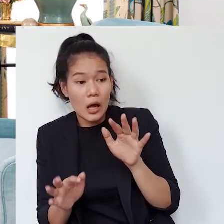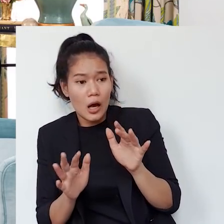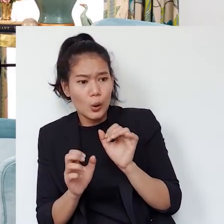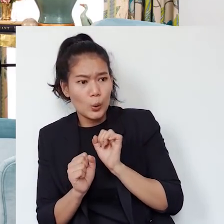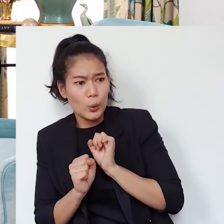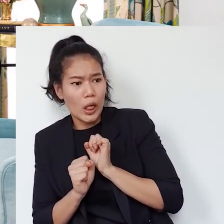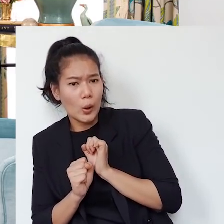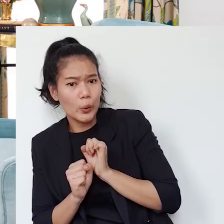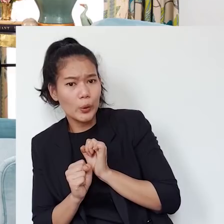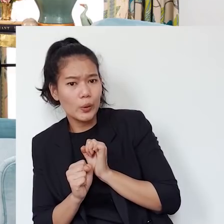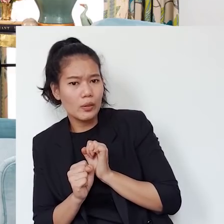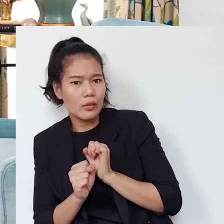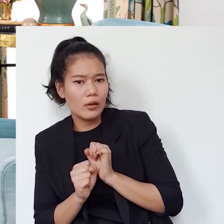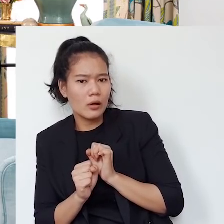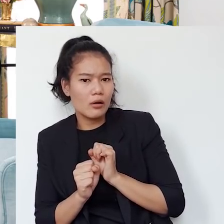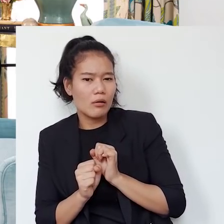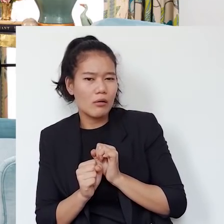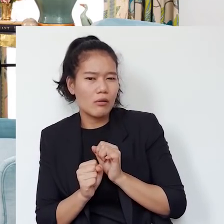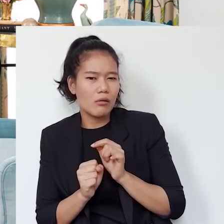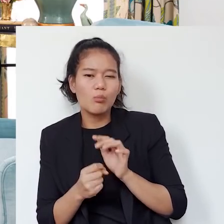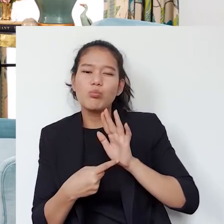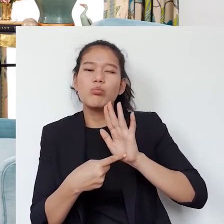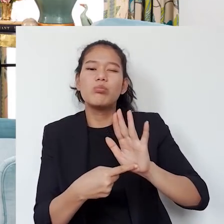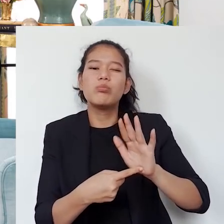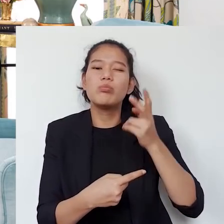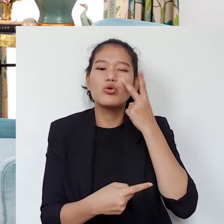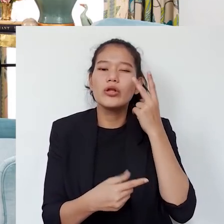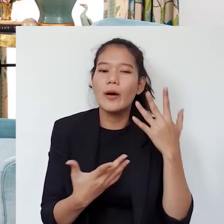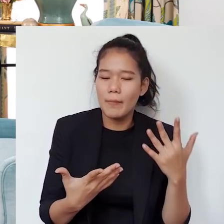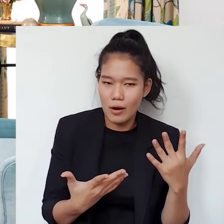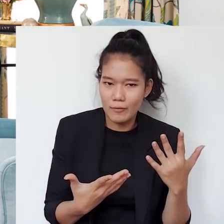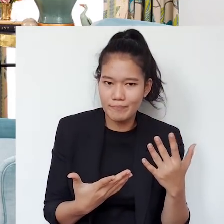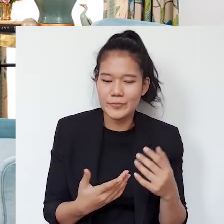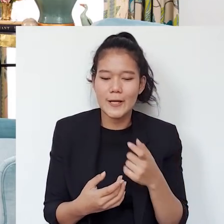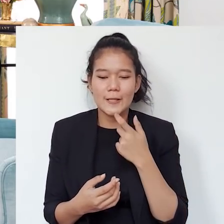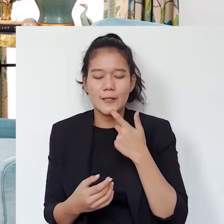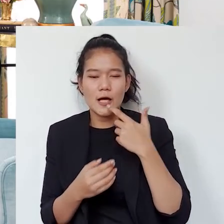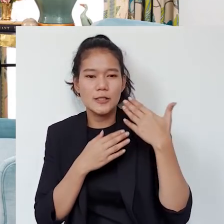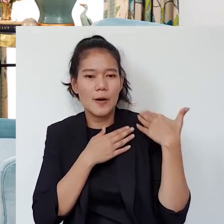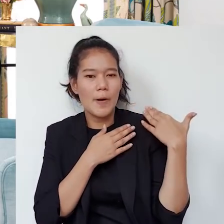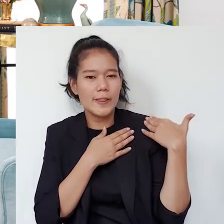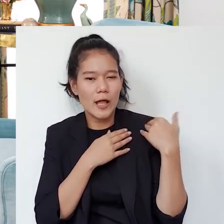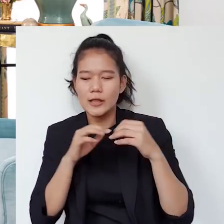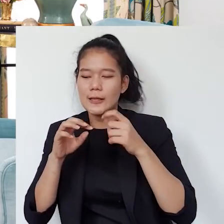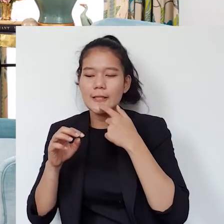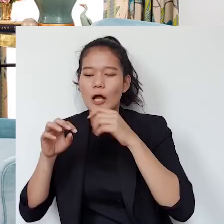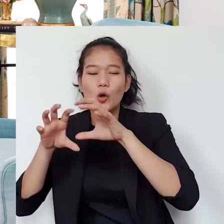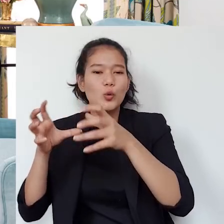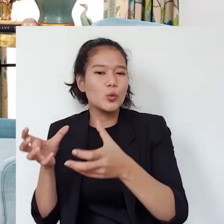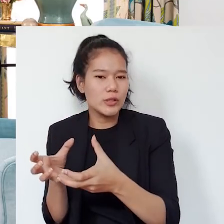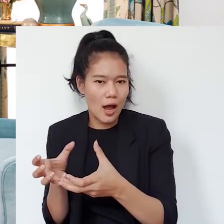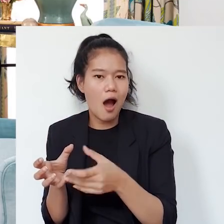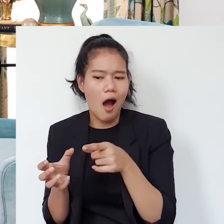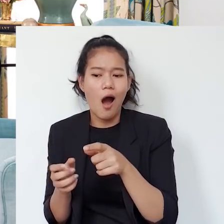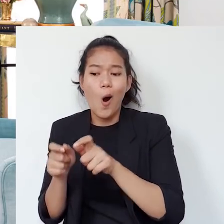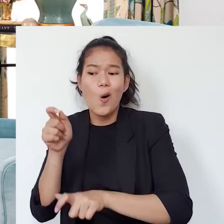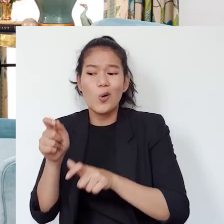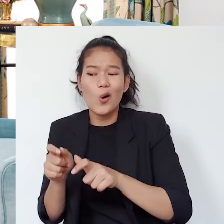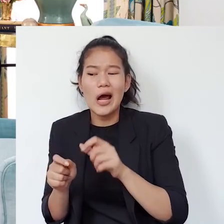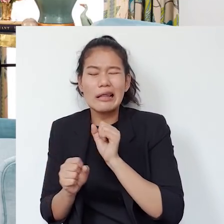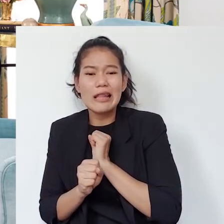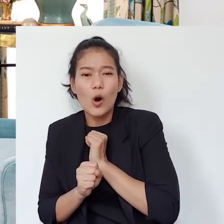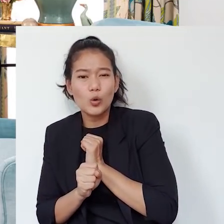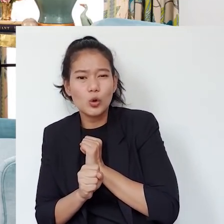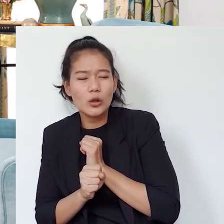Apa bukti bahwa mereka menggenggam erat otoritas, hal, jabatan, kemanusiawian? Yaitu ketika mereka takut terhadap